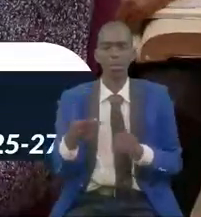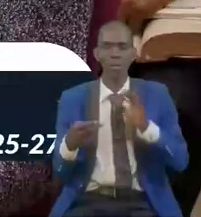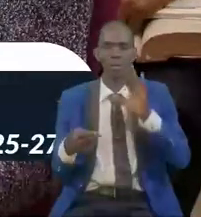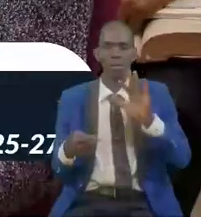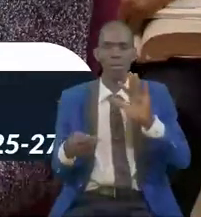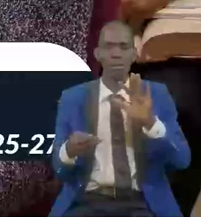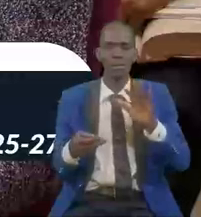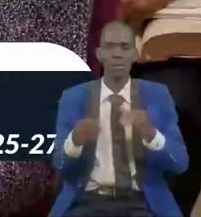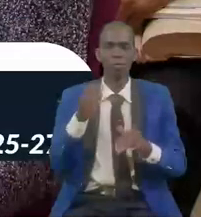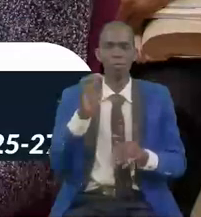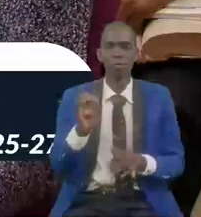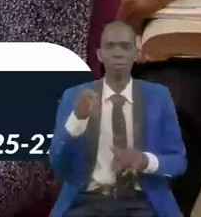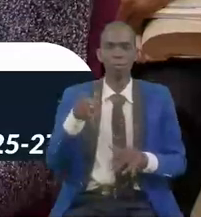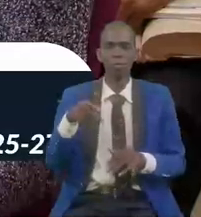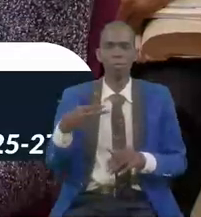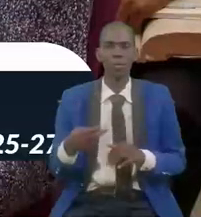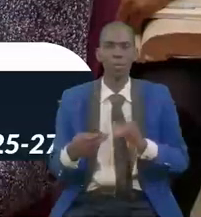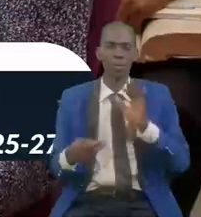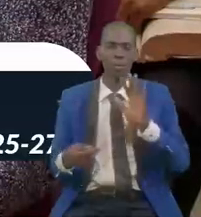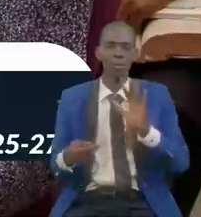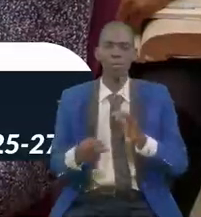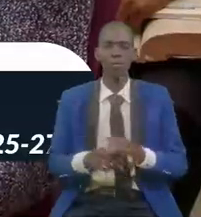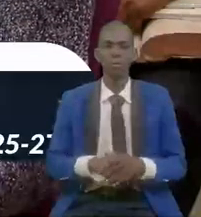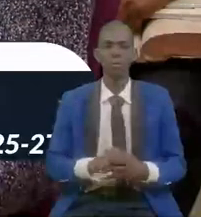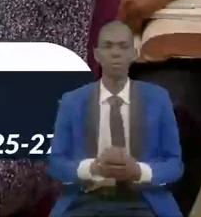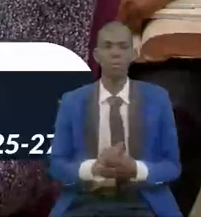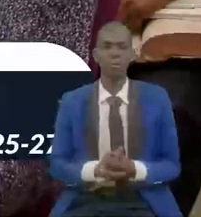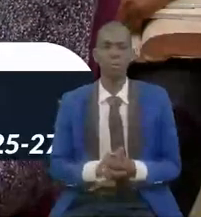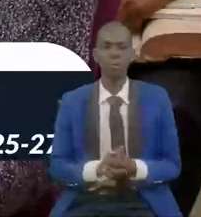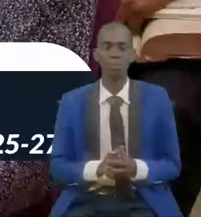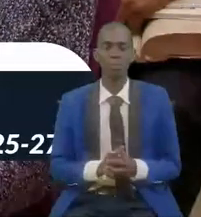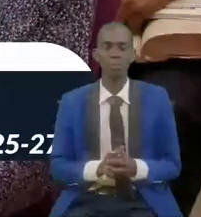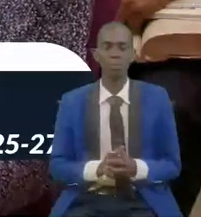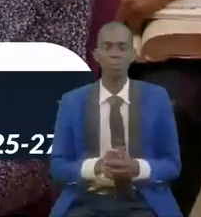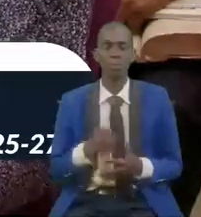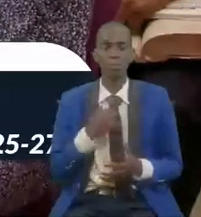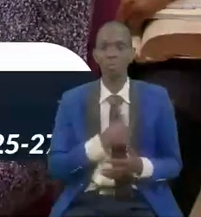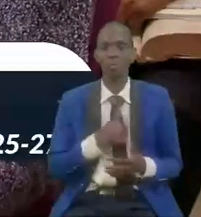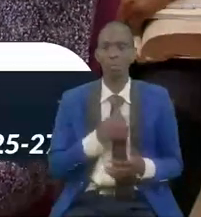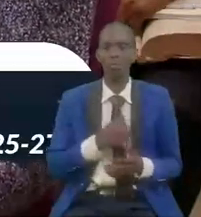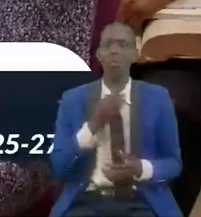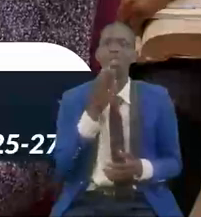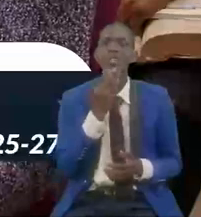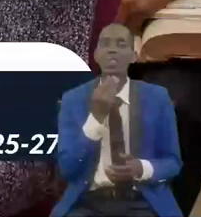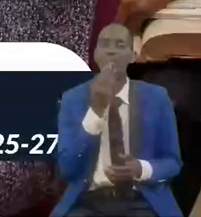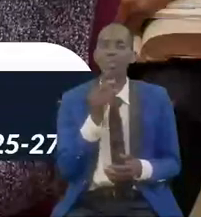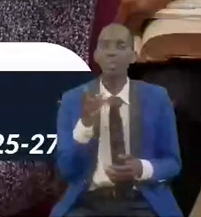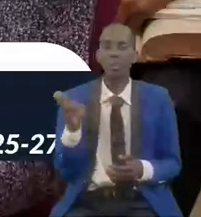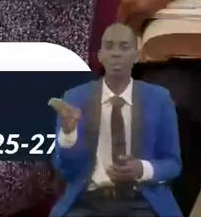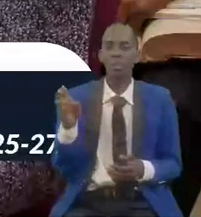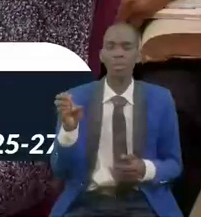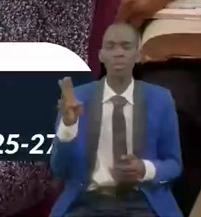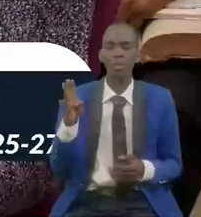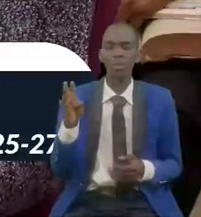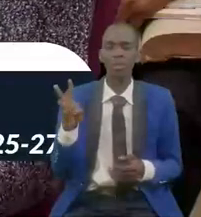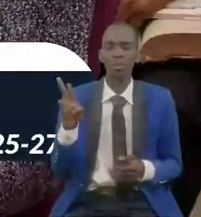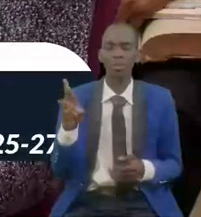chapitre 4, chapitre 5 du moins, et Hébreux, allons aux Hébreux,